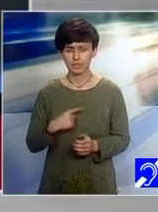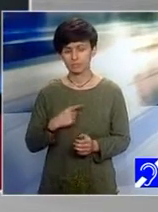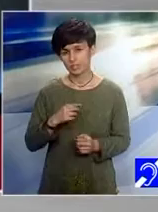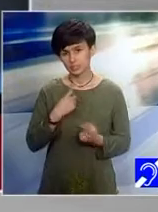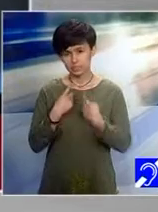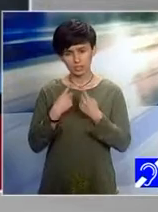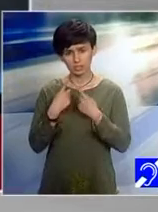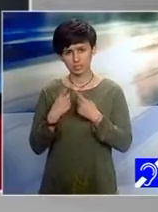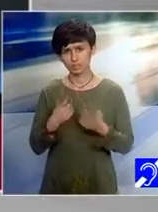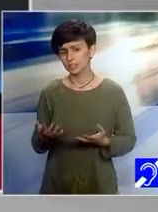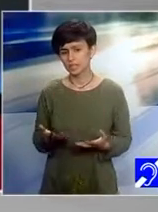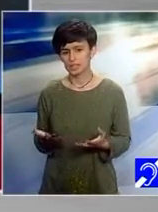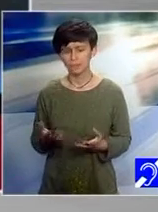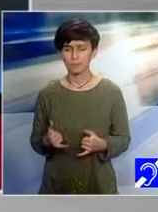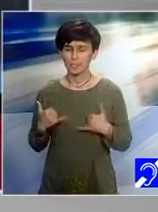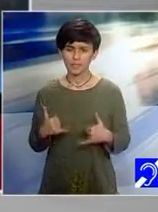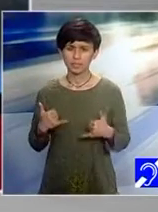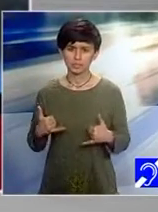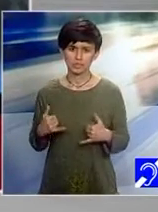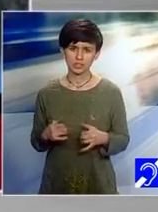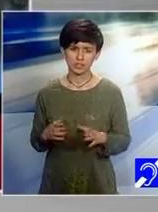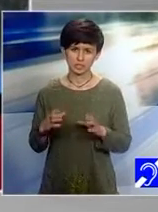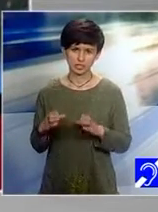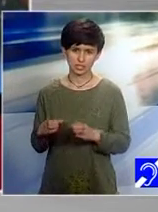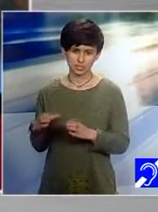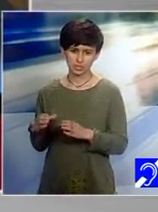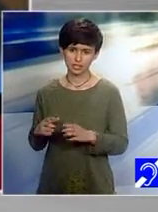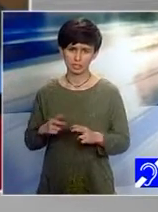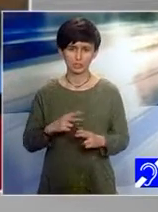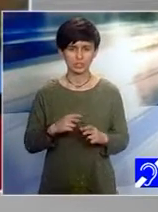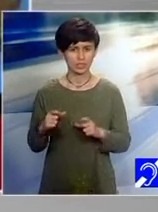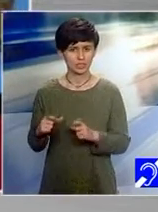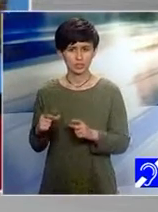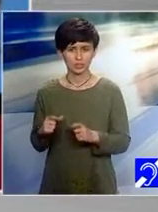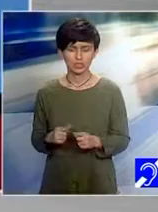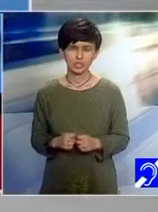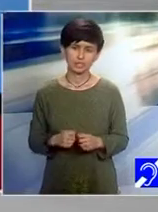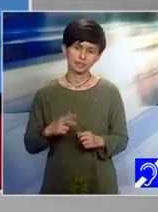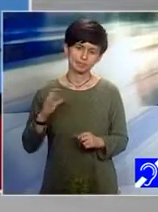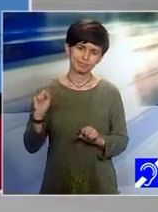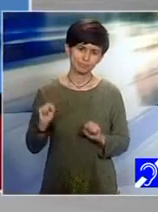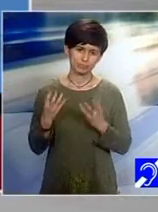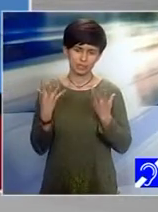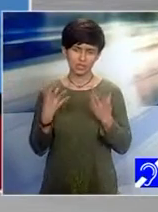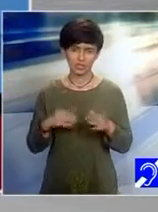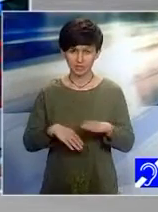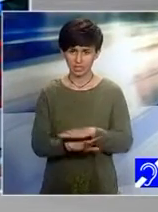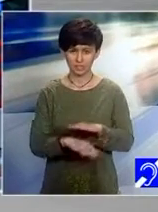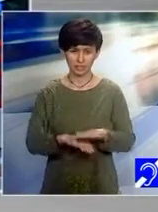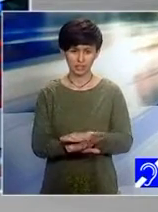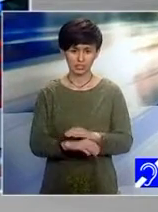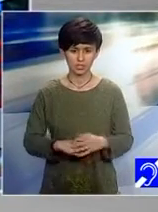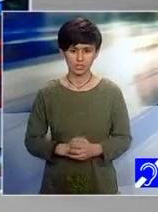în contextul situației pe care cunoaștem cu toți legate de criza refugiaților oarecum. N-are nicio legătură.